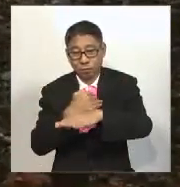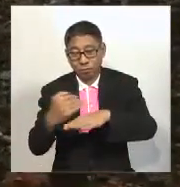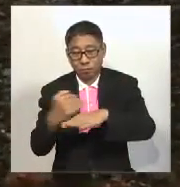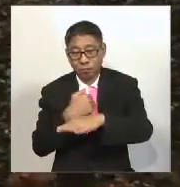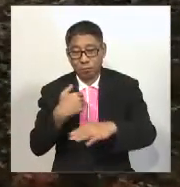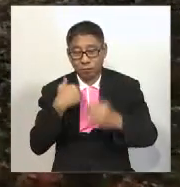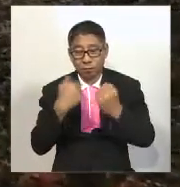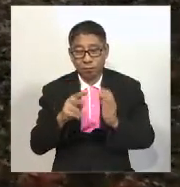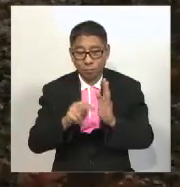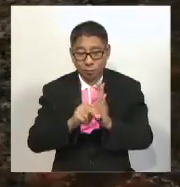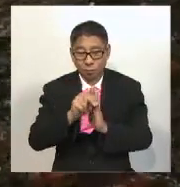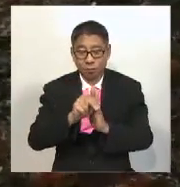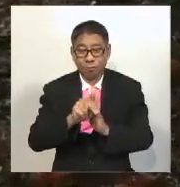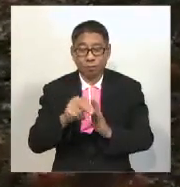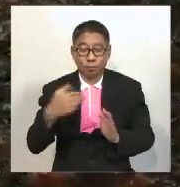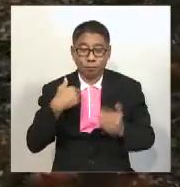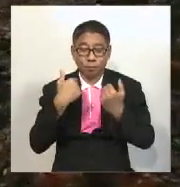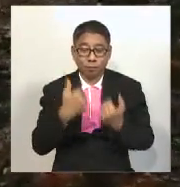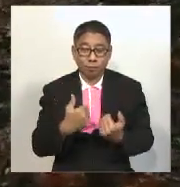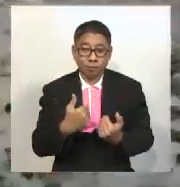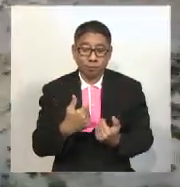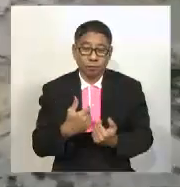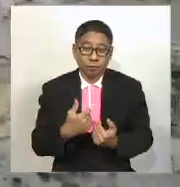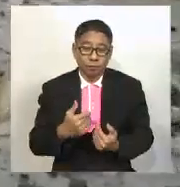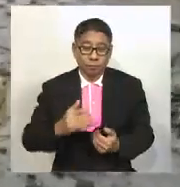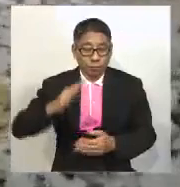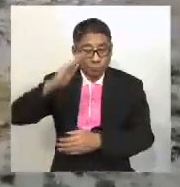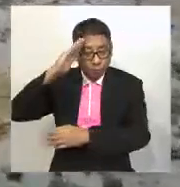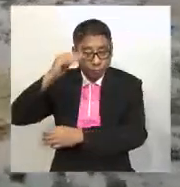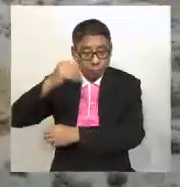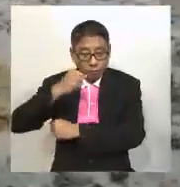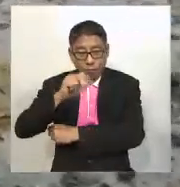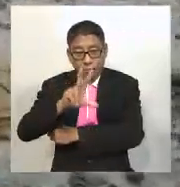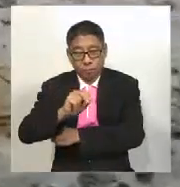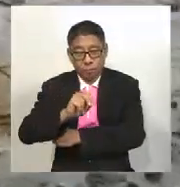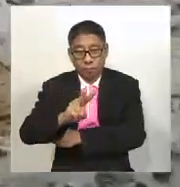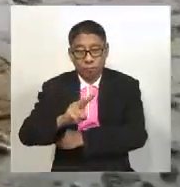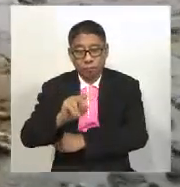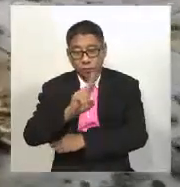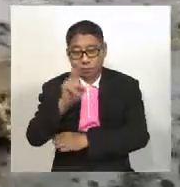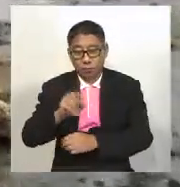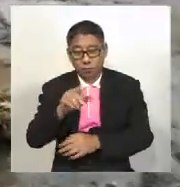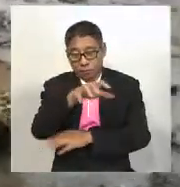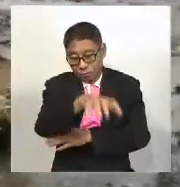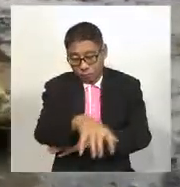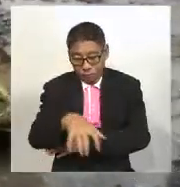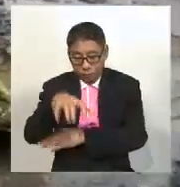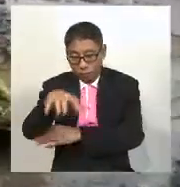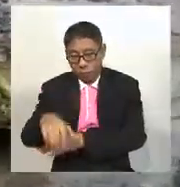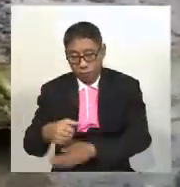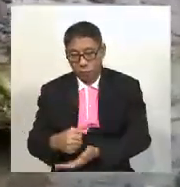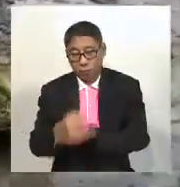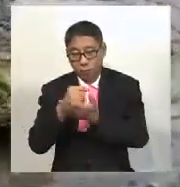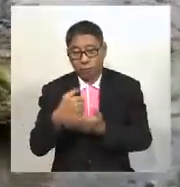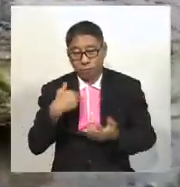โดยแขวงทางหลวงน่านที่2หมวดทางหลวงเชียงกลางและกรมฐานพรานที่32นำเครื่องจักรเข้ามาดำเนินการแก้ไข